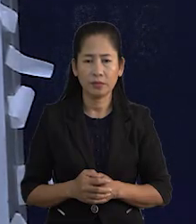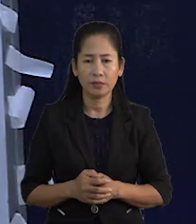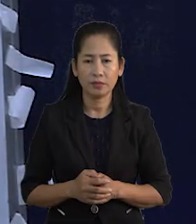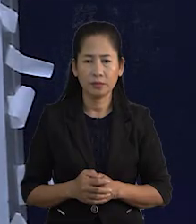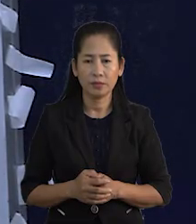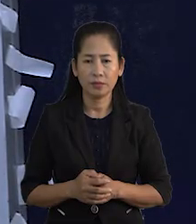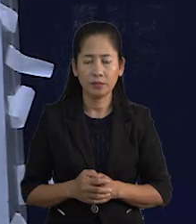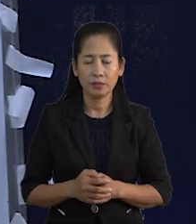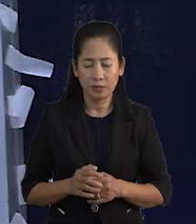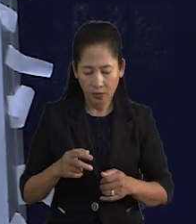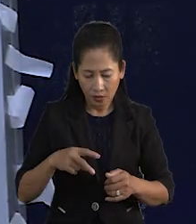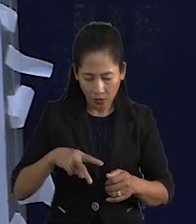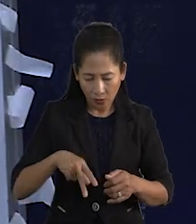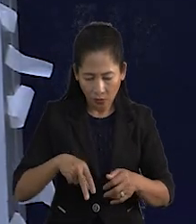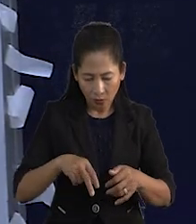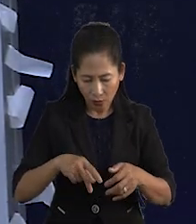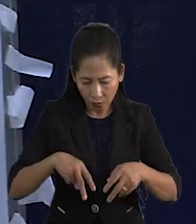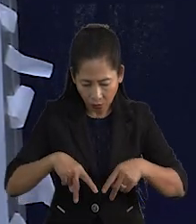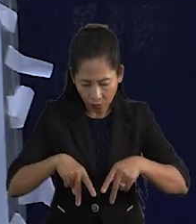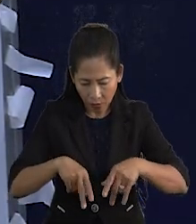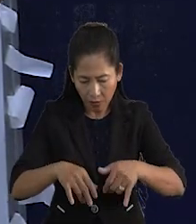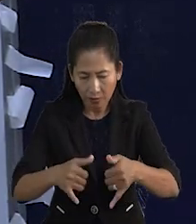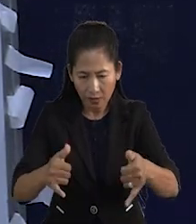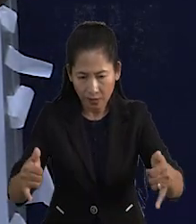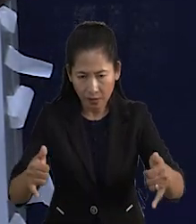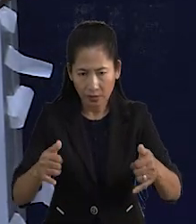កូនដើរបែកឆ្ងាយ